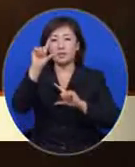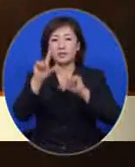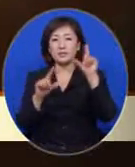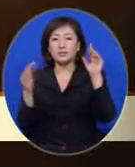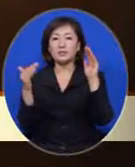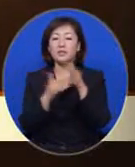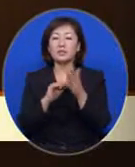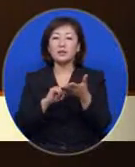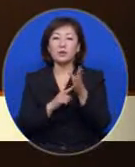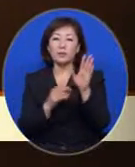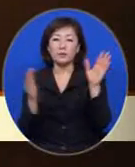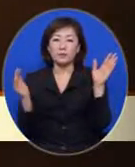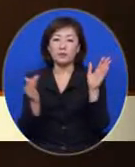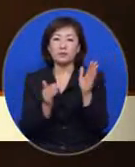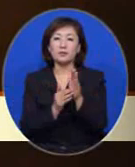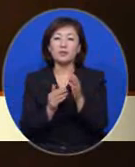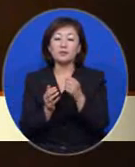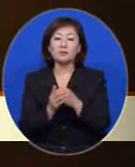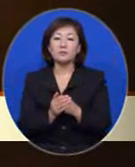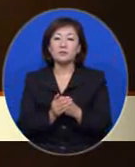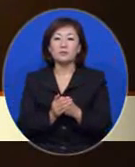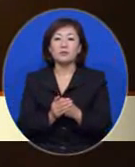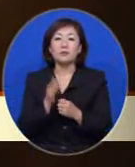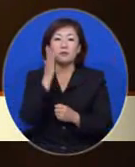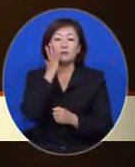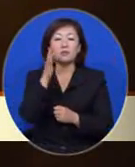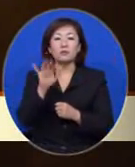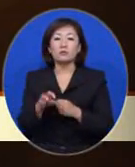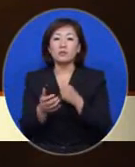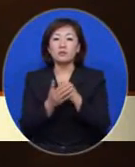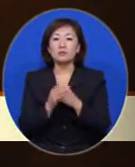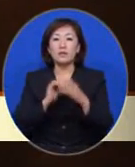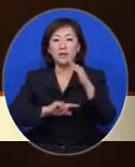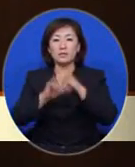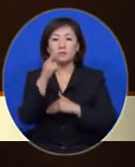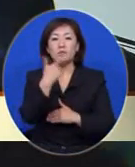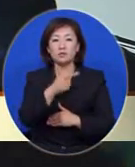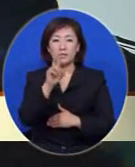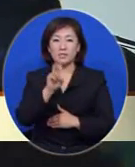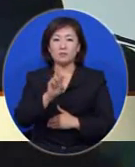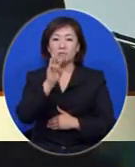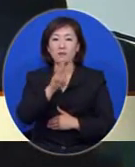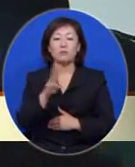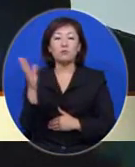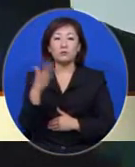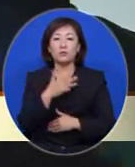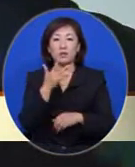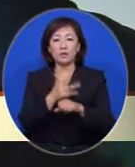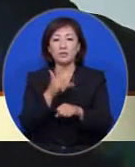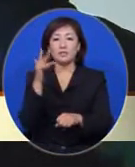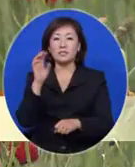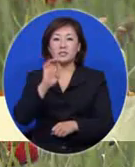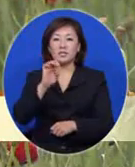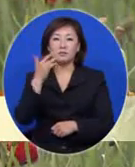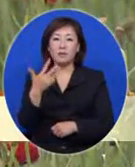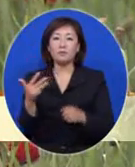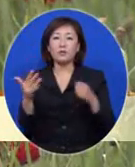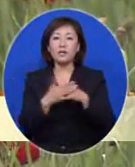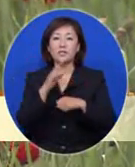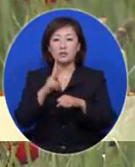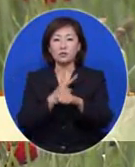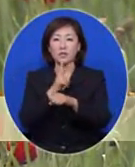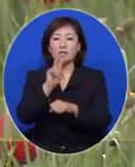분포를 보이겠다고 예보했습니다. 한편 울산에서도 오늘 아침 6시 23분부터 8시 48분까지